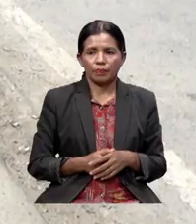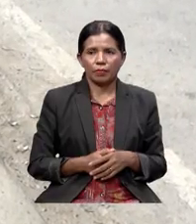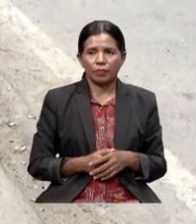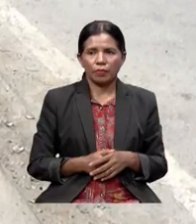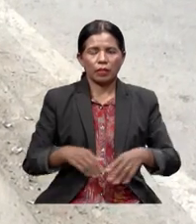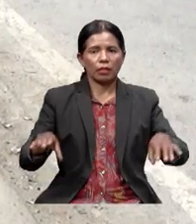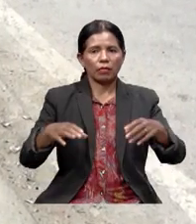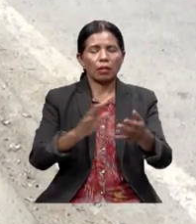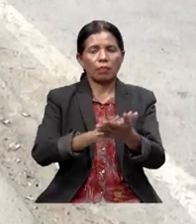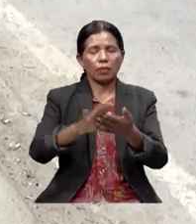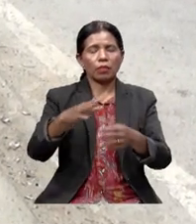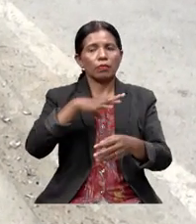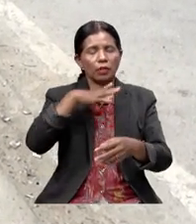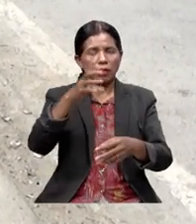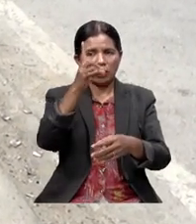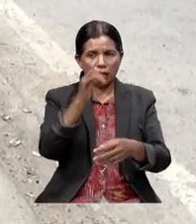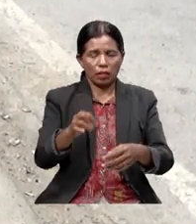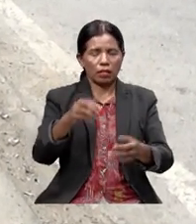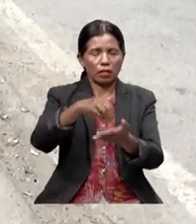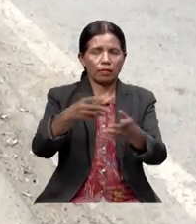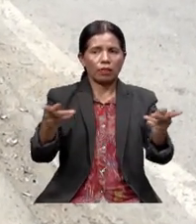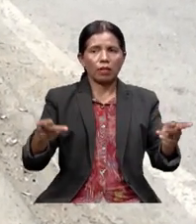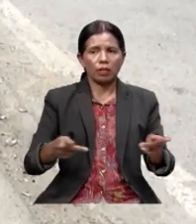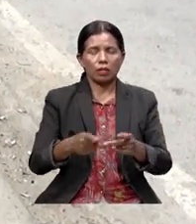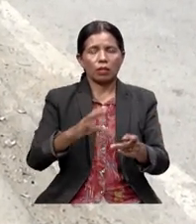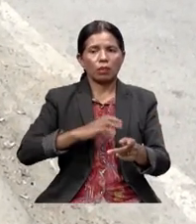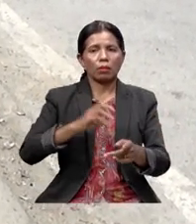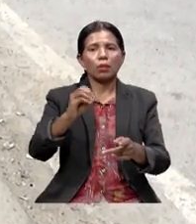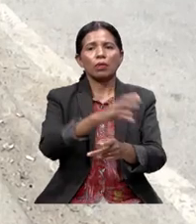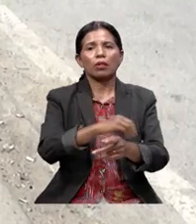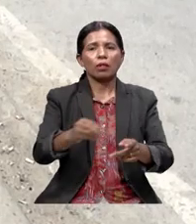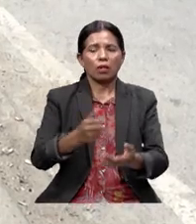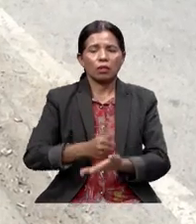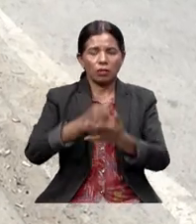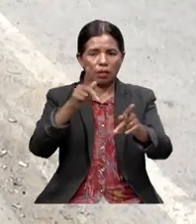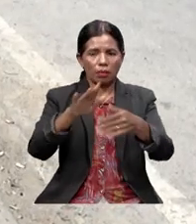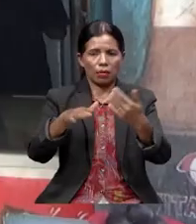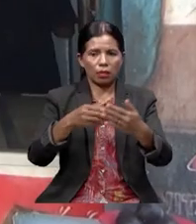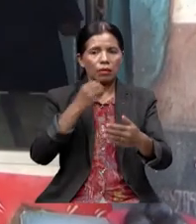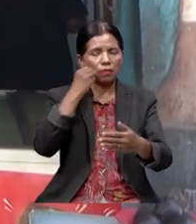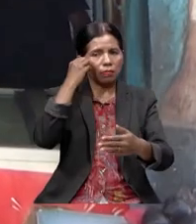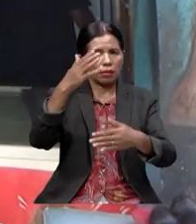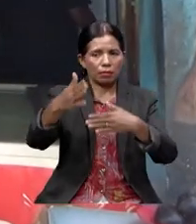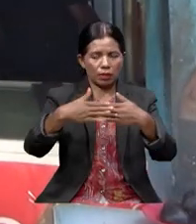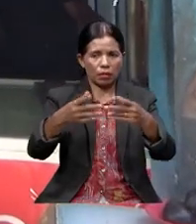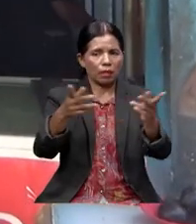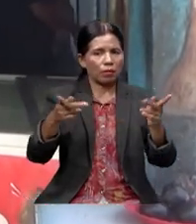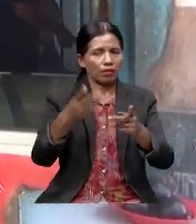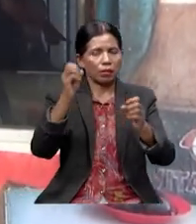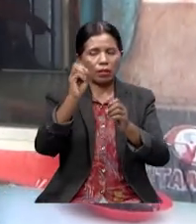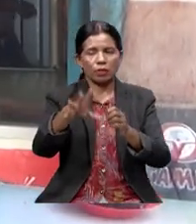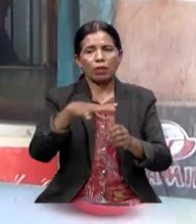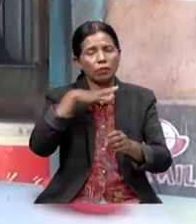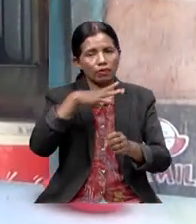Servisu saneamento munisipi dili koloka fatin lisu ide he Centro Saúde Kumoro ni oin ho di fasilita komunidade nebe hela besi ki ha area ne bele soy